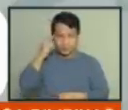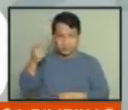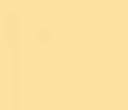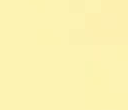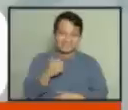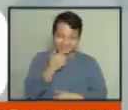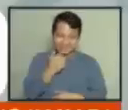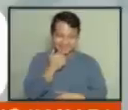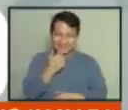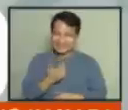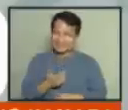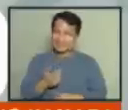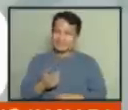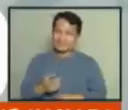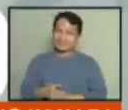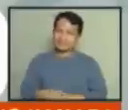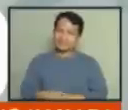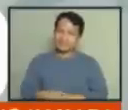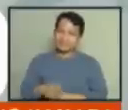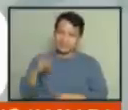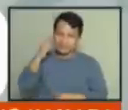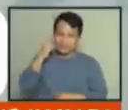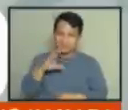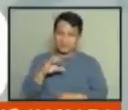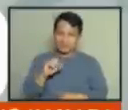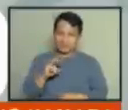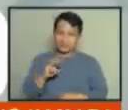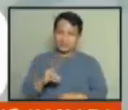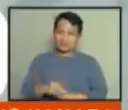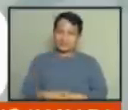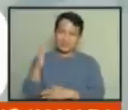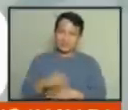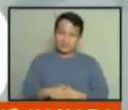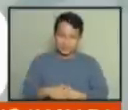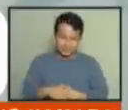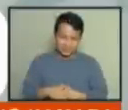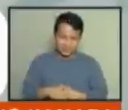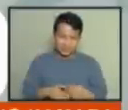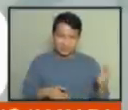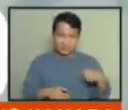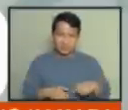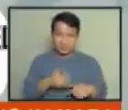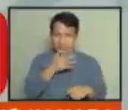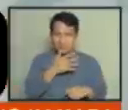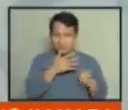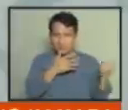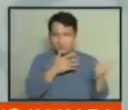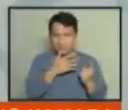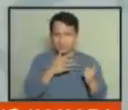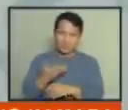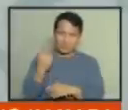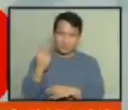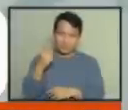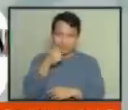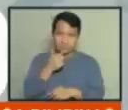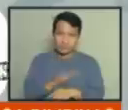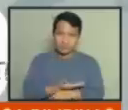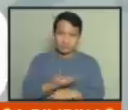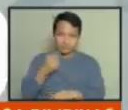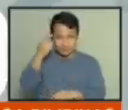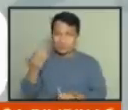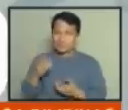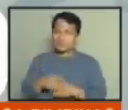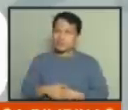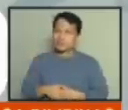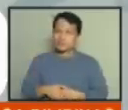alam ko po. Ma'am Rebecca ng CSWD. Magandang tanghali po. Andito kasi isang mother at yung kanyang mga anak sa kanyang paniwala